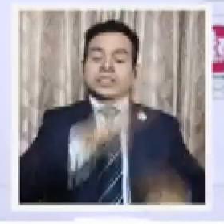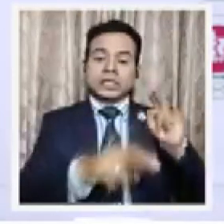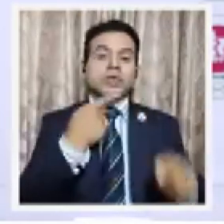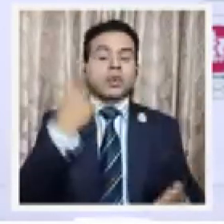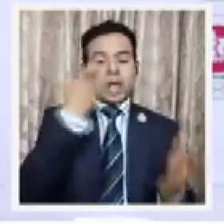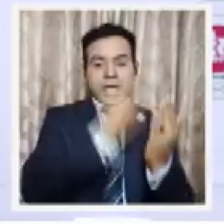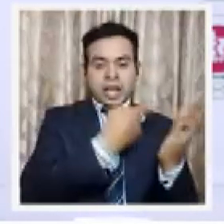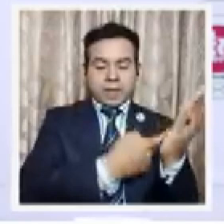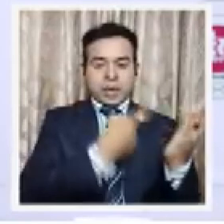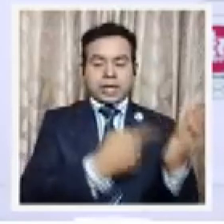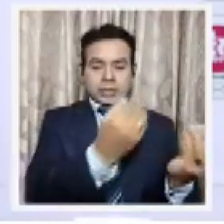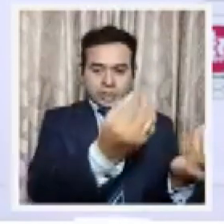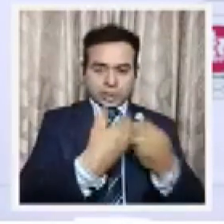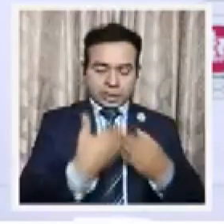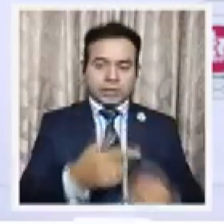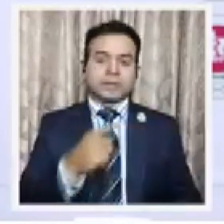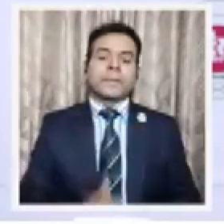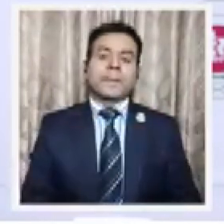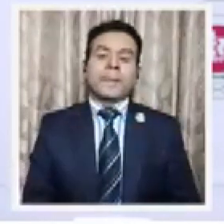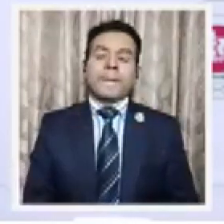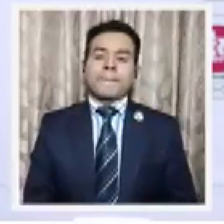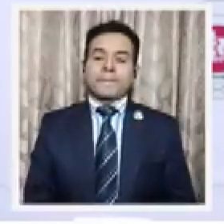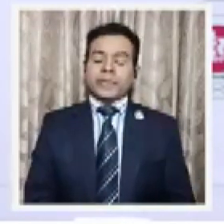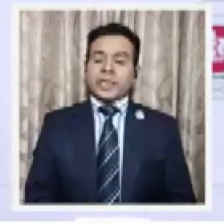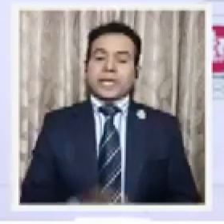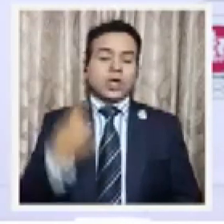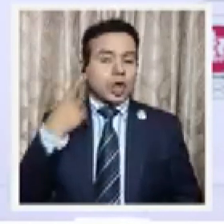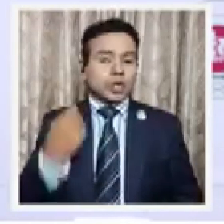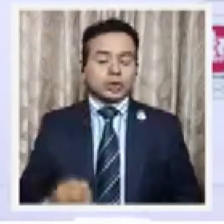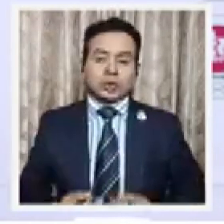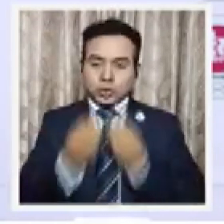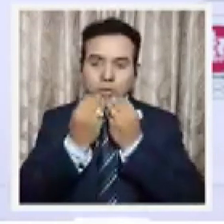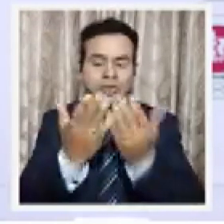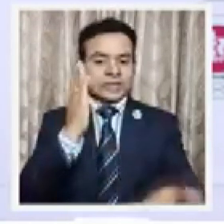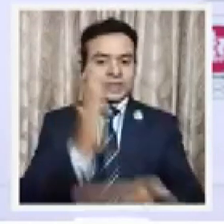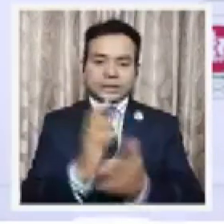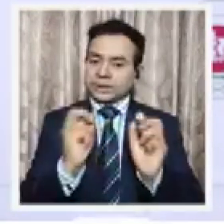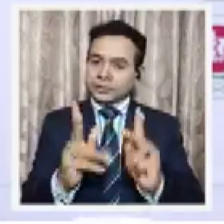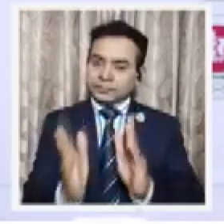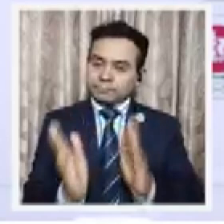656,093 জন। দক্ষিণ এশিয়া পরিস্থিতি এবং বিশ্ব পরিস্থিতির তথ্য, বিশ্ব স্বাস্থ্য সংস্থা সিচুয়েশন রিপোর্ট